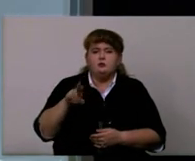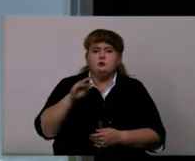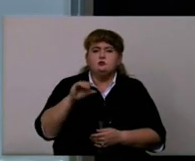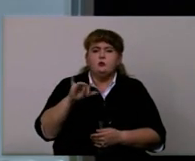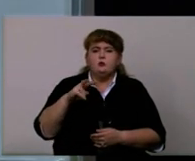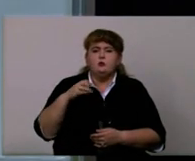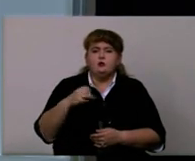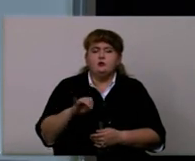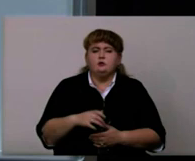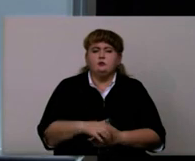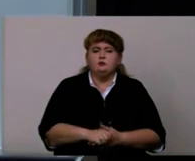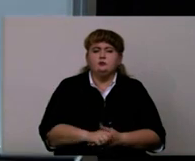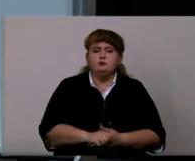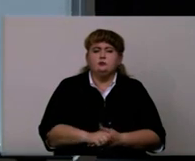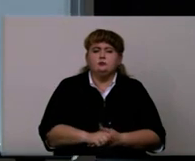мегаджоуль.